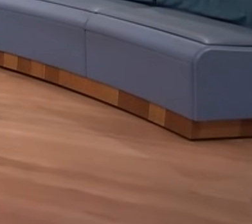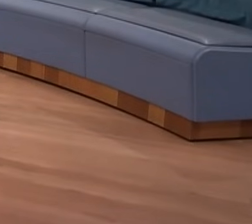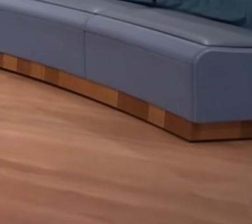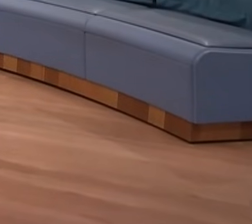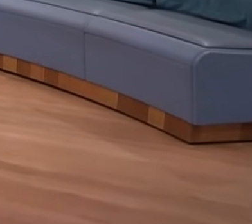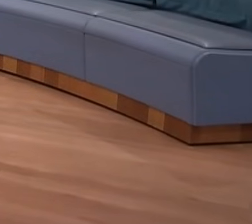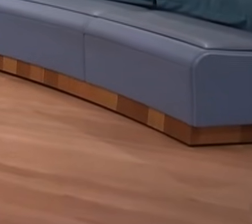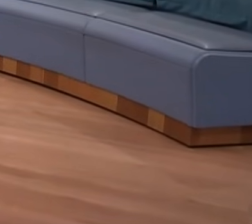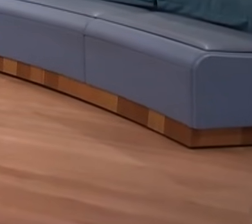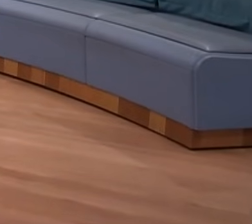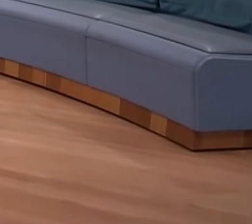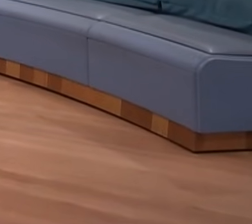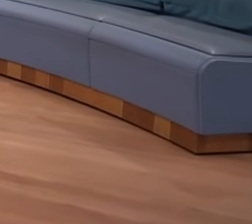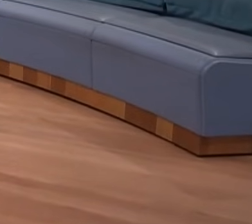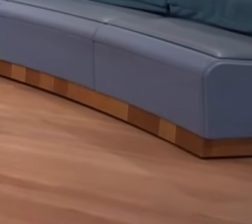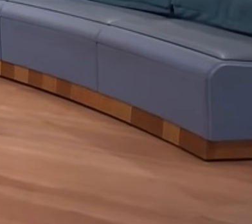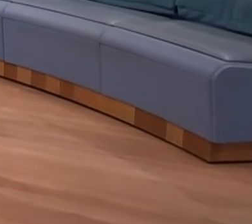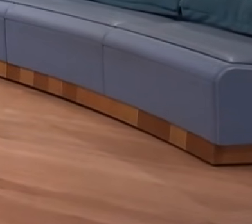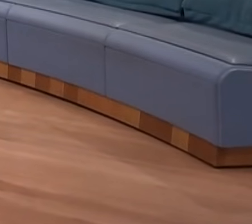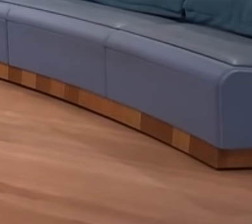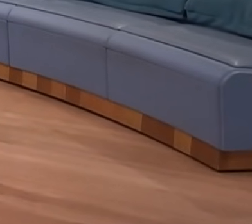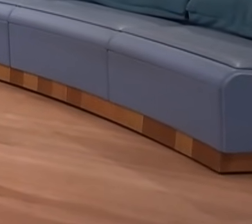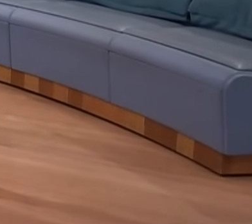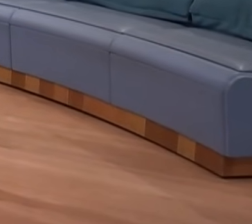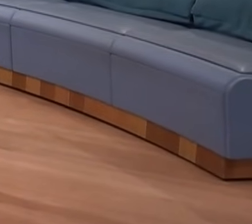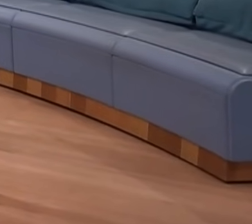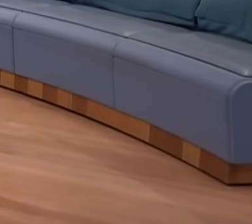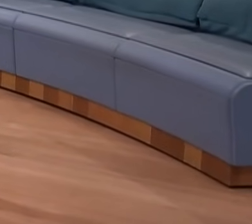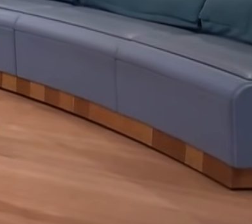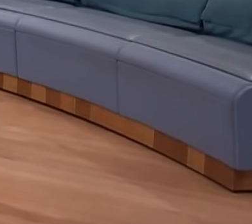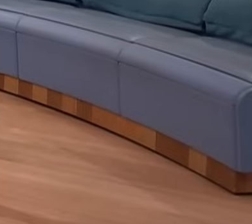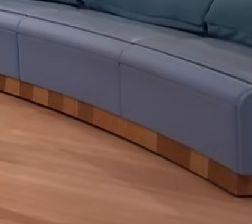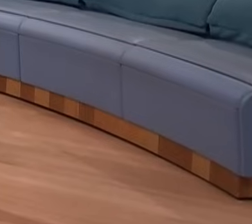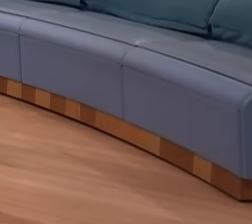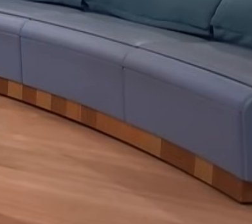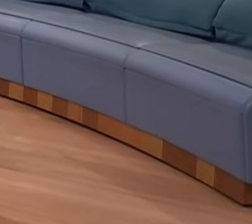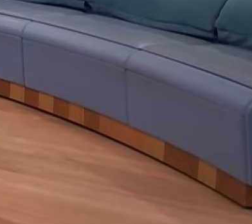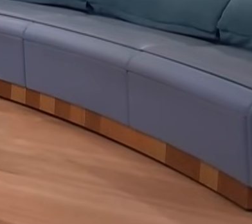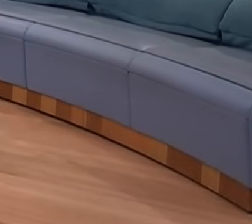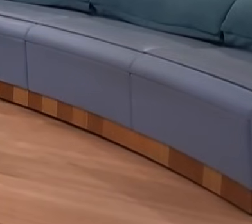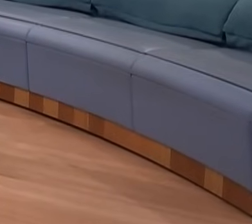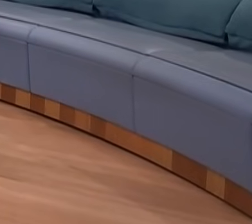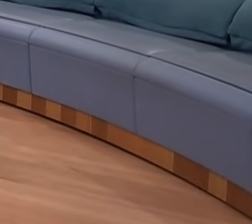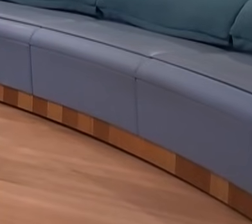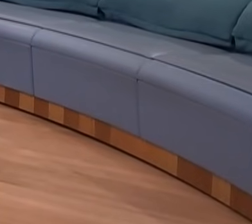Аминь. Спасибо большое, отец Андрей. Спасибо, друзья, огромное. Большое спасибо, что были с нами сегодня и всю неделю.